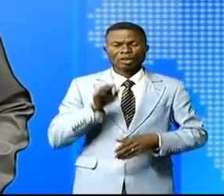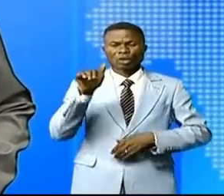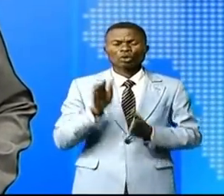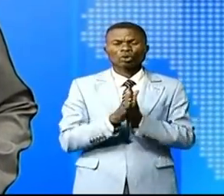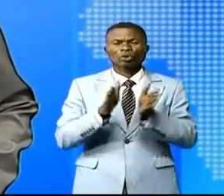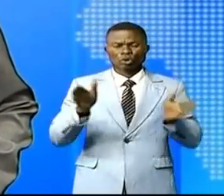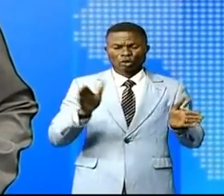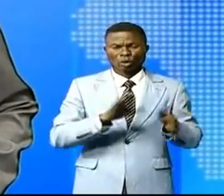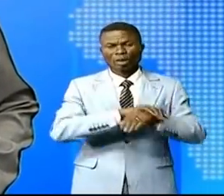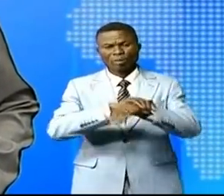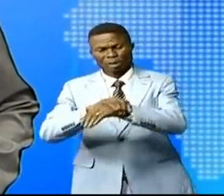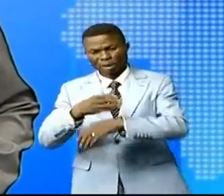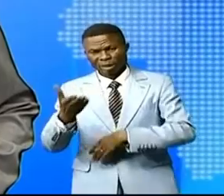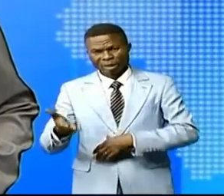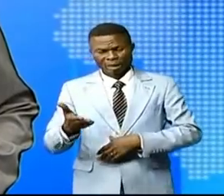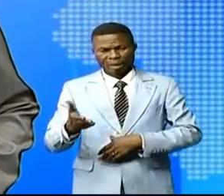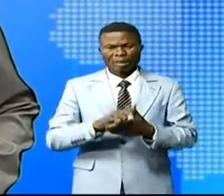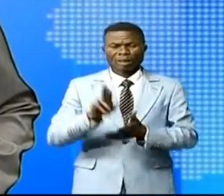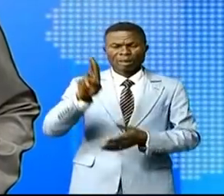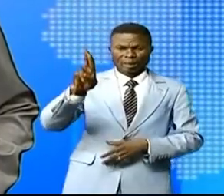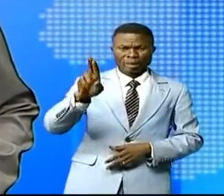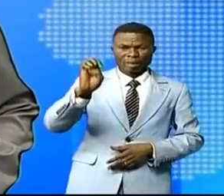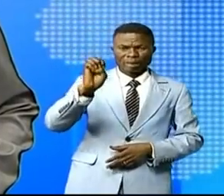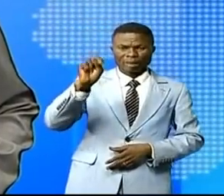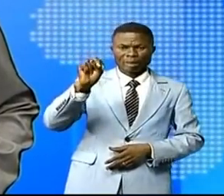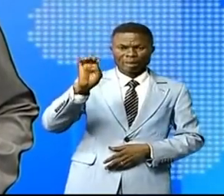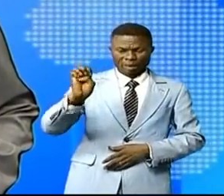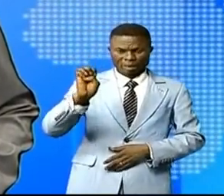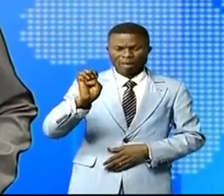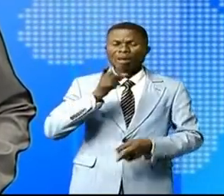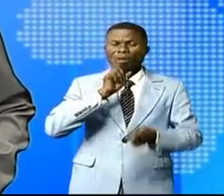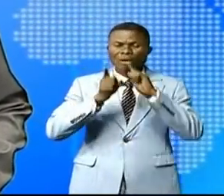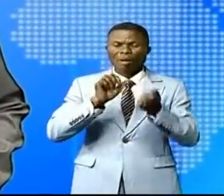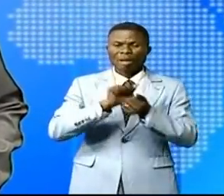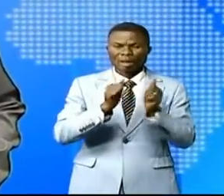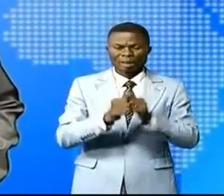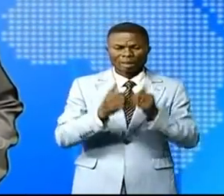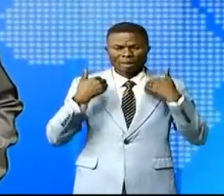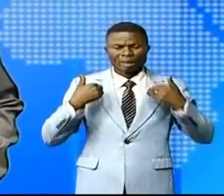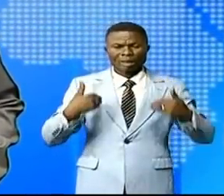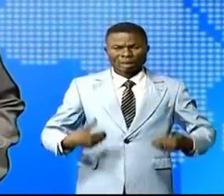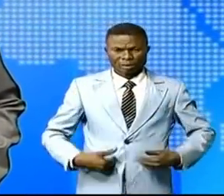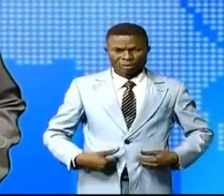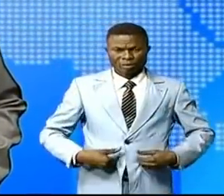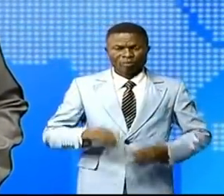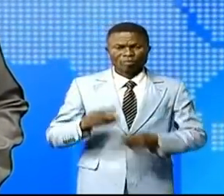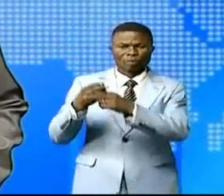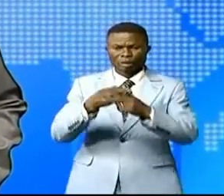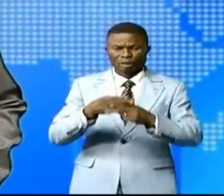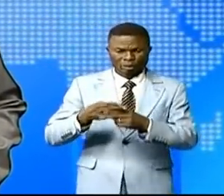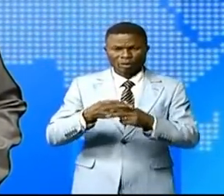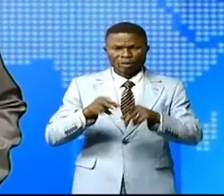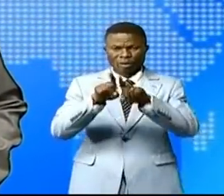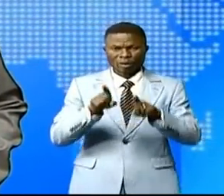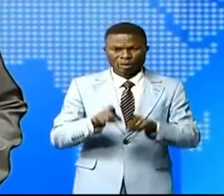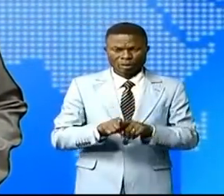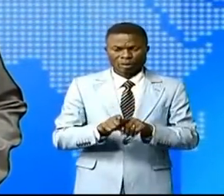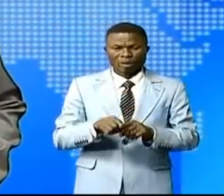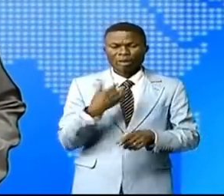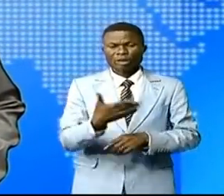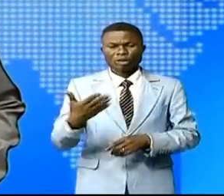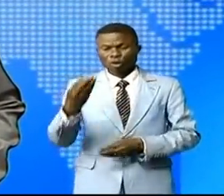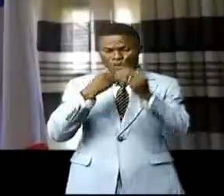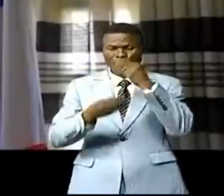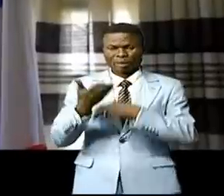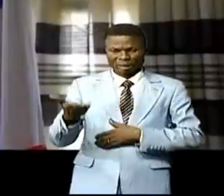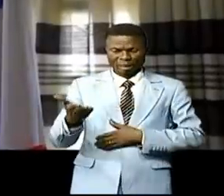général Rémi Rio. Au menu des échanges, les questions liées à la santé, la sécurité et la biodiversité.